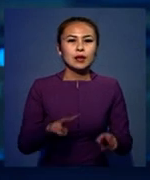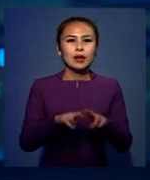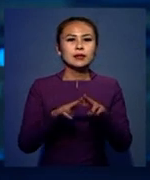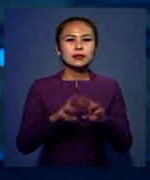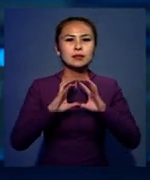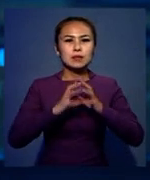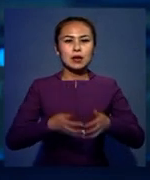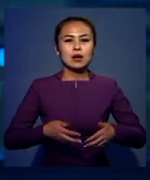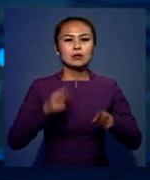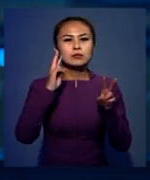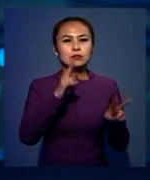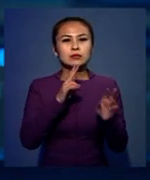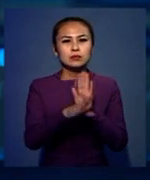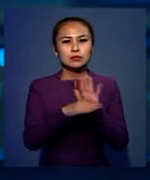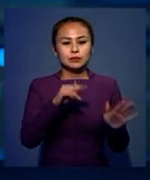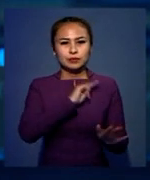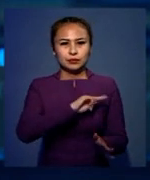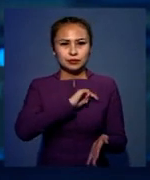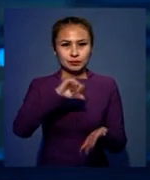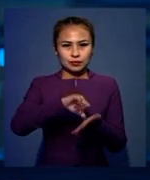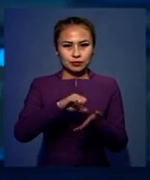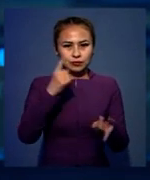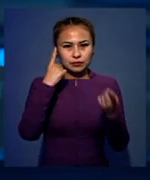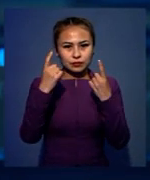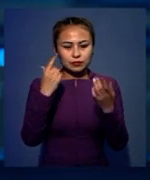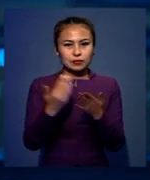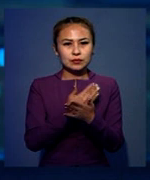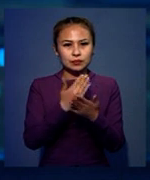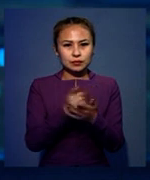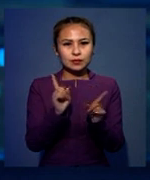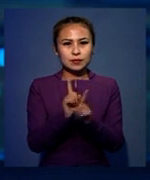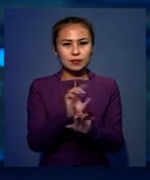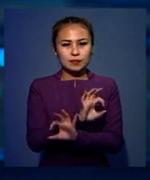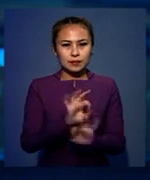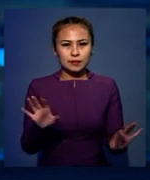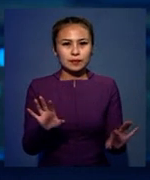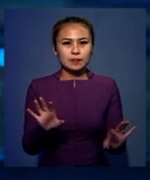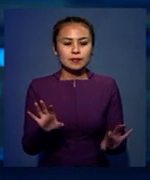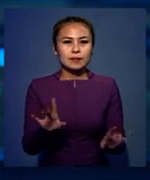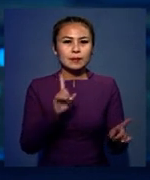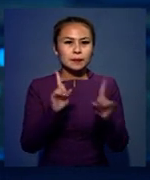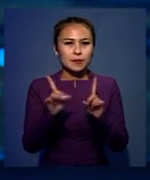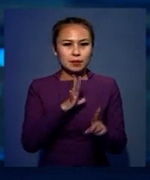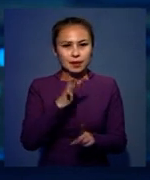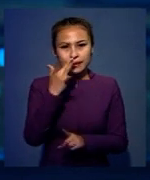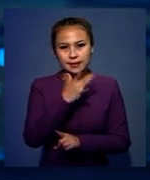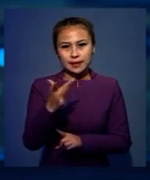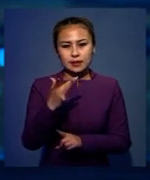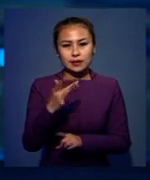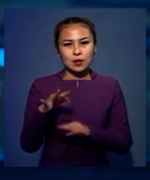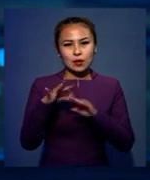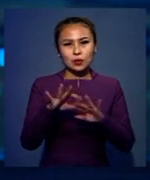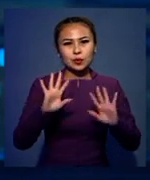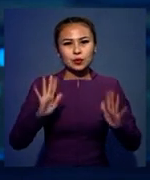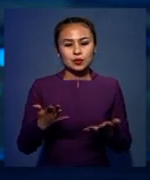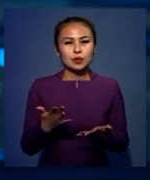Елордада халықаралық байқаушылардың сайлау жұмысына қатысты бұқаралық ақпарат құралдары өкілдеріне арналған баспасөз мәслихат өтіп жатыр.